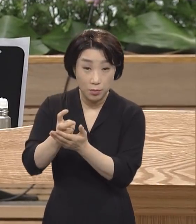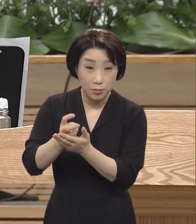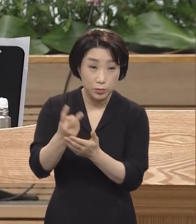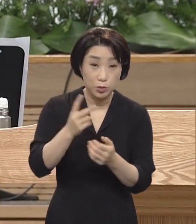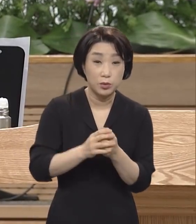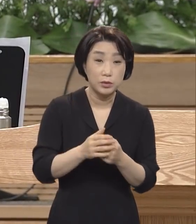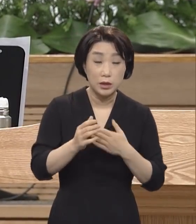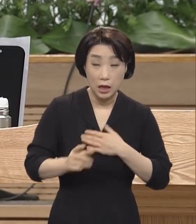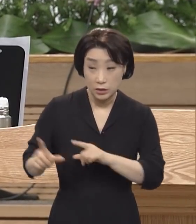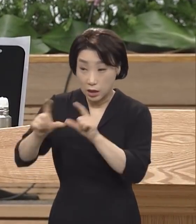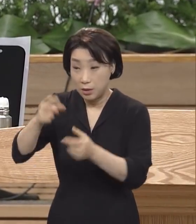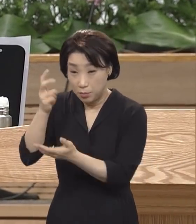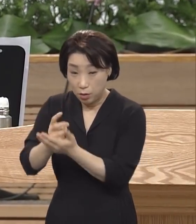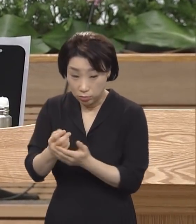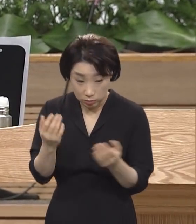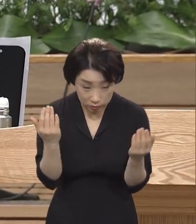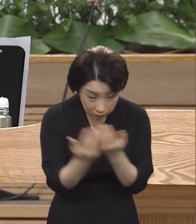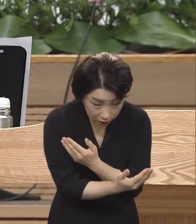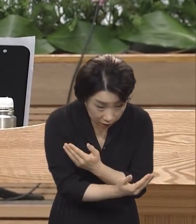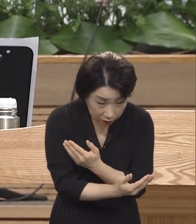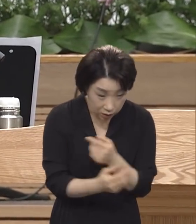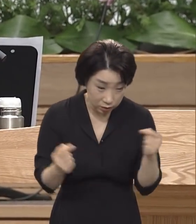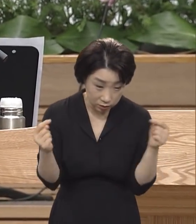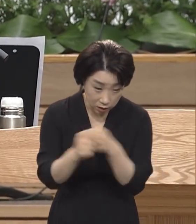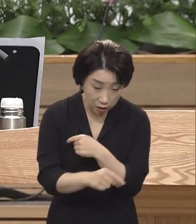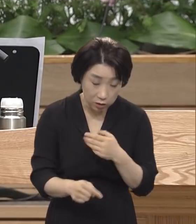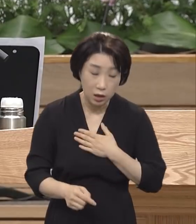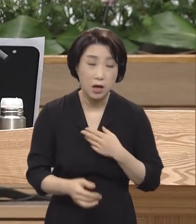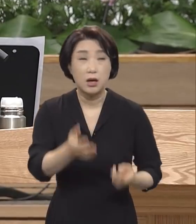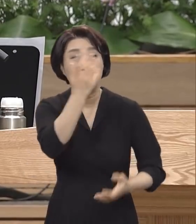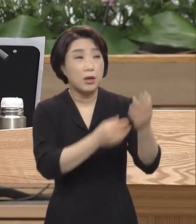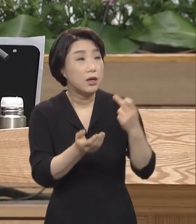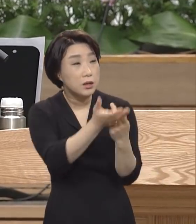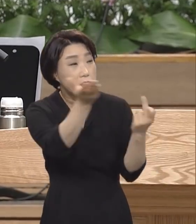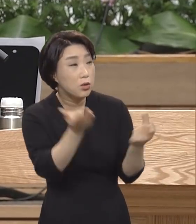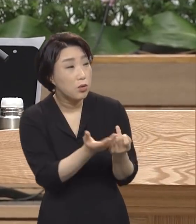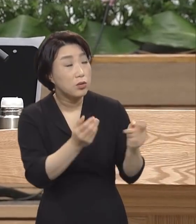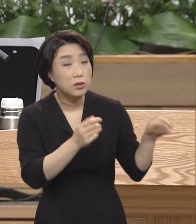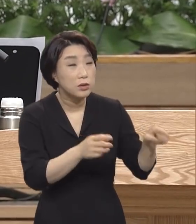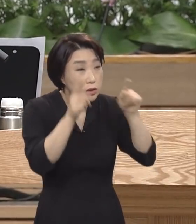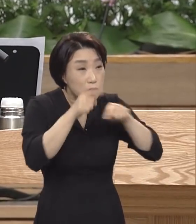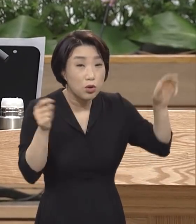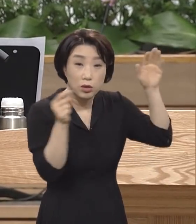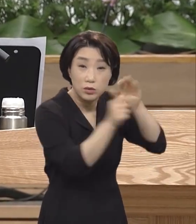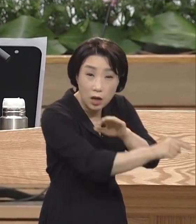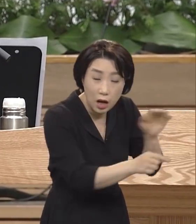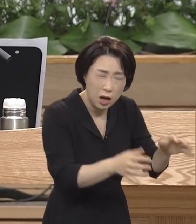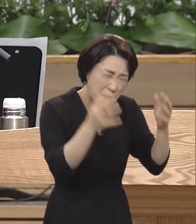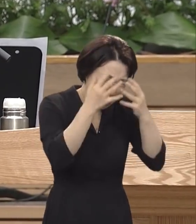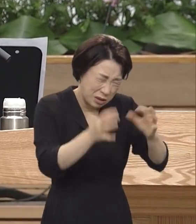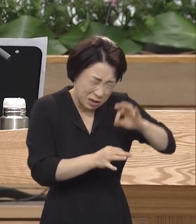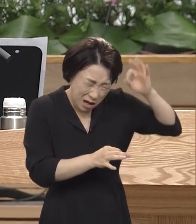내가 산 법이 틀리면 바로 타는 불못에 들어가서